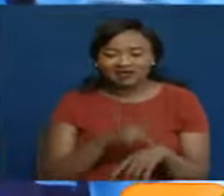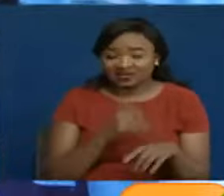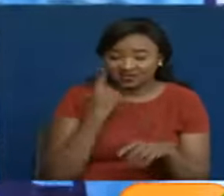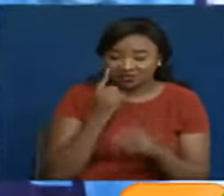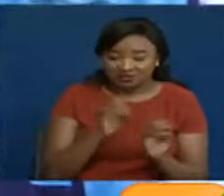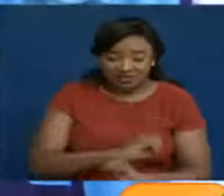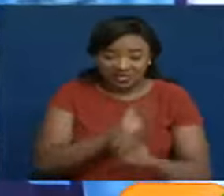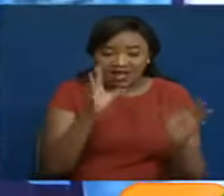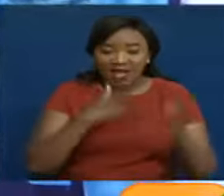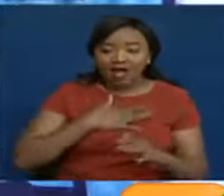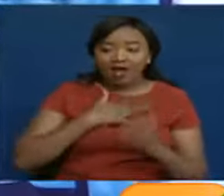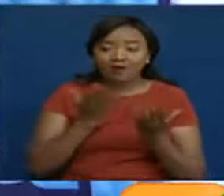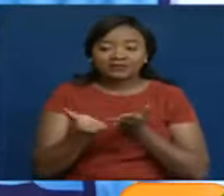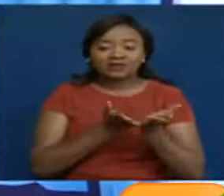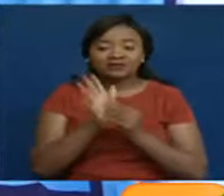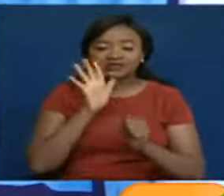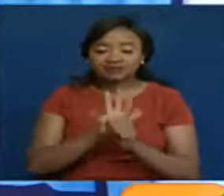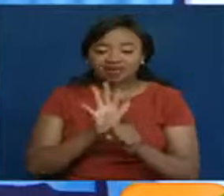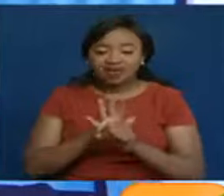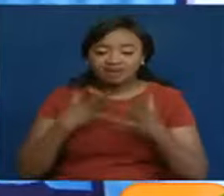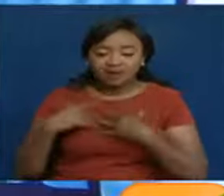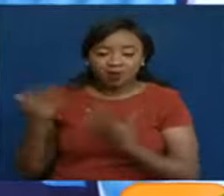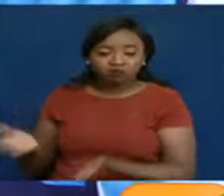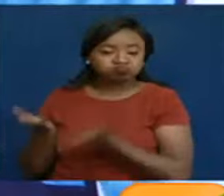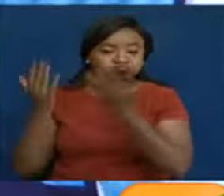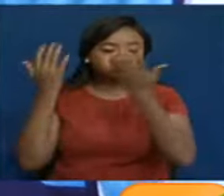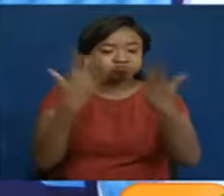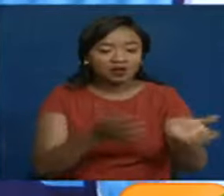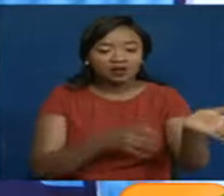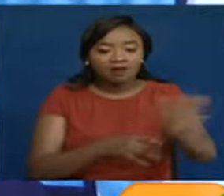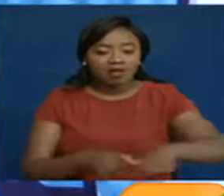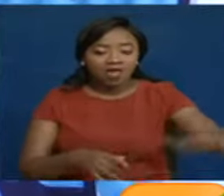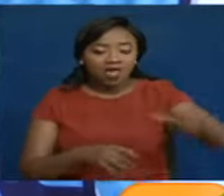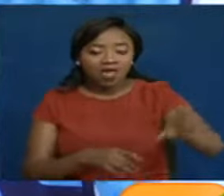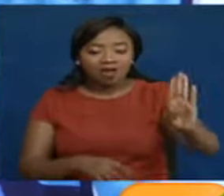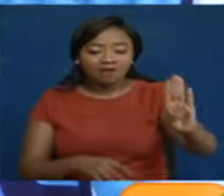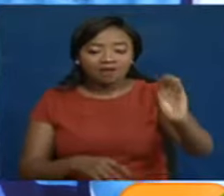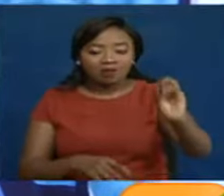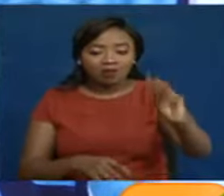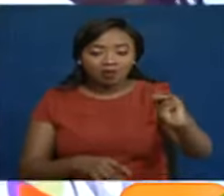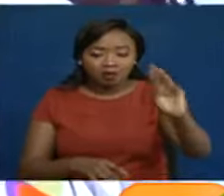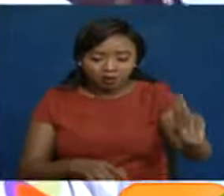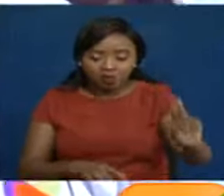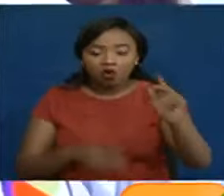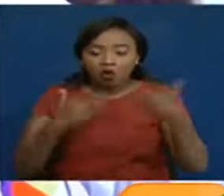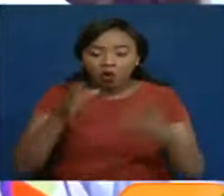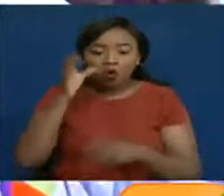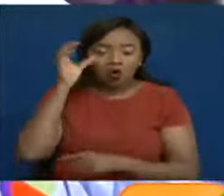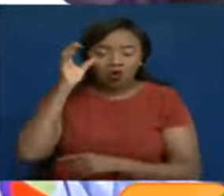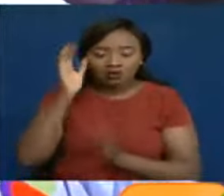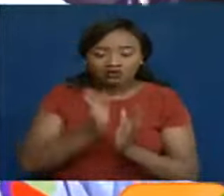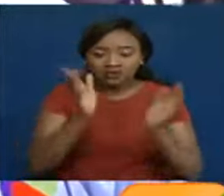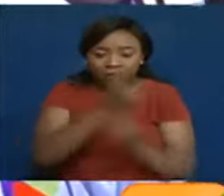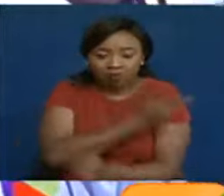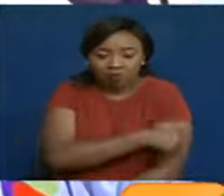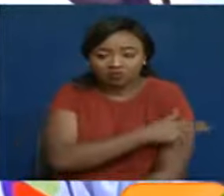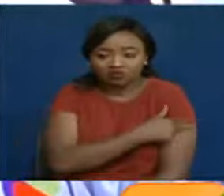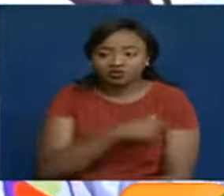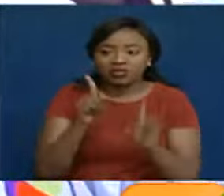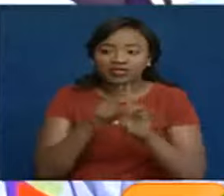nyingi tunapeleka bomu wakati tuko tumelemewa, tunapeleka bomu potrizi ama coast general. That is going to assist us